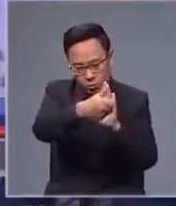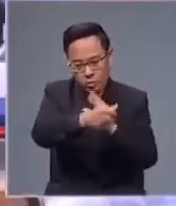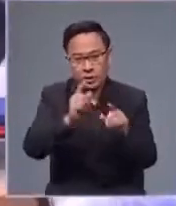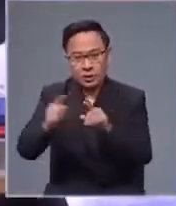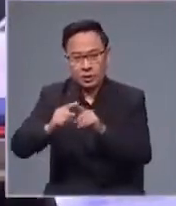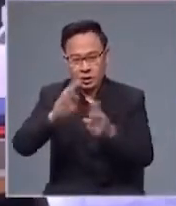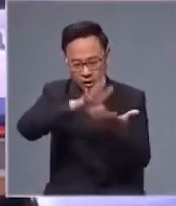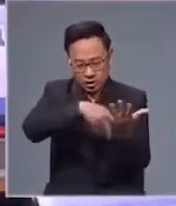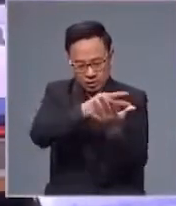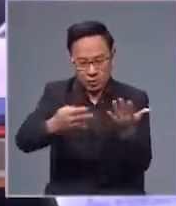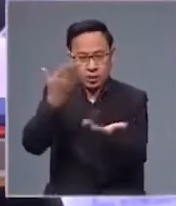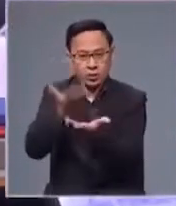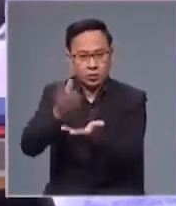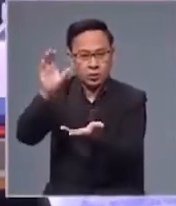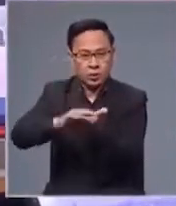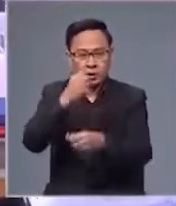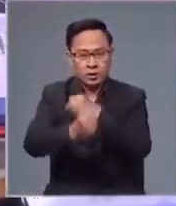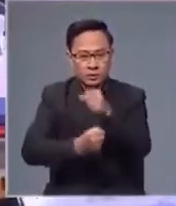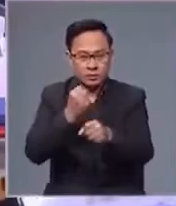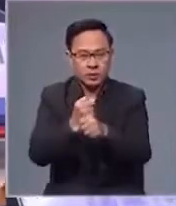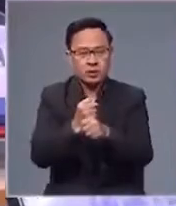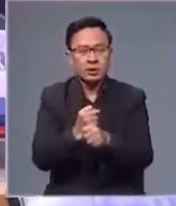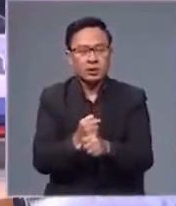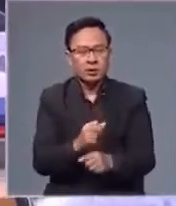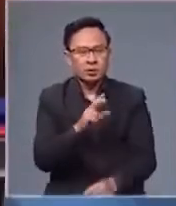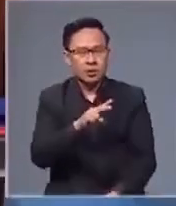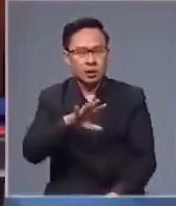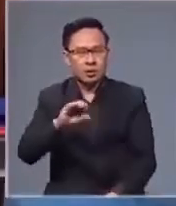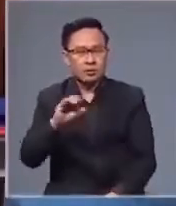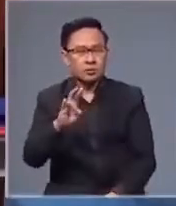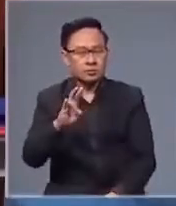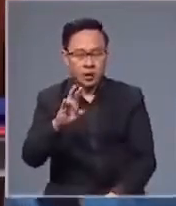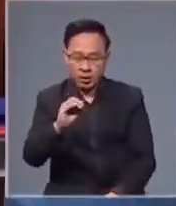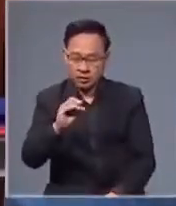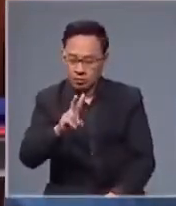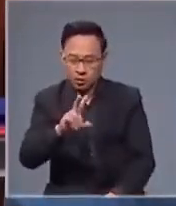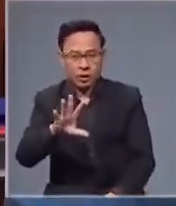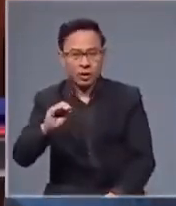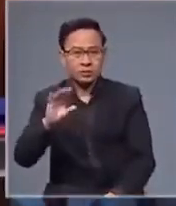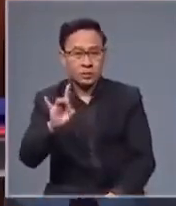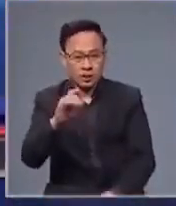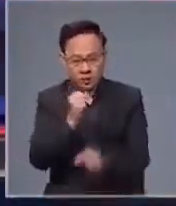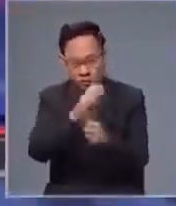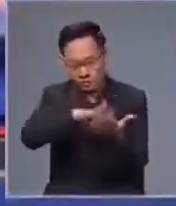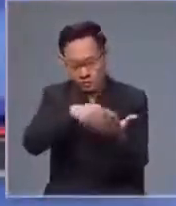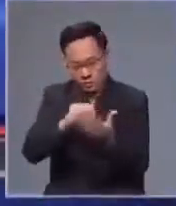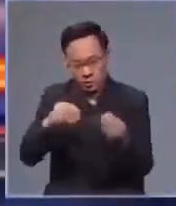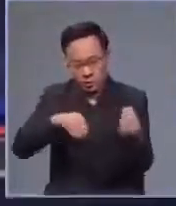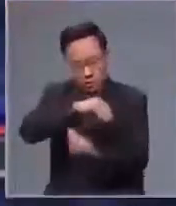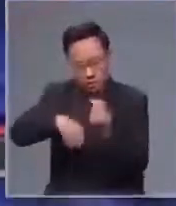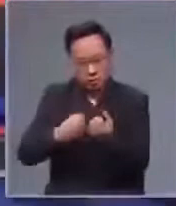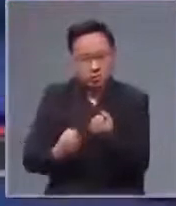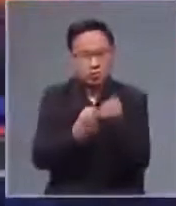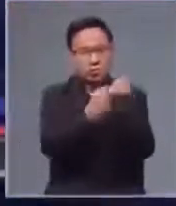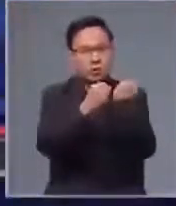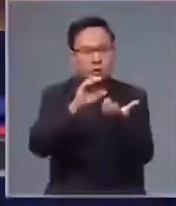ประมาณประจำปีให้ทันตามกำหนดเวลาเพื่อเป็นการกระตุ้นเศรษฐกิจอย่างเร่งด่วนมีการรับฟังปัญหาทางด้